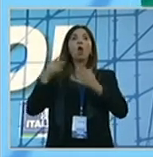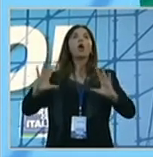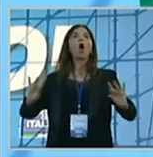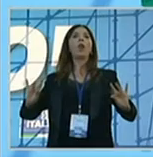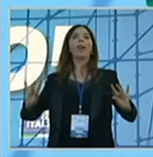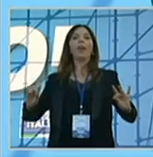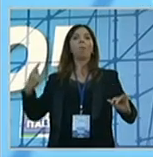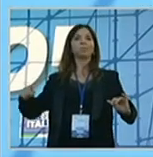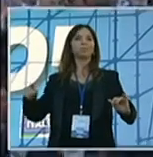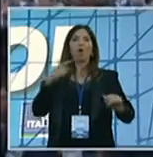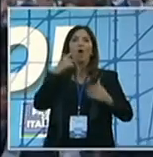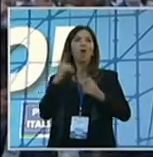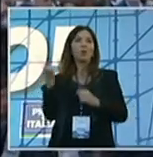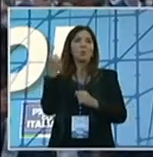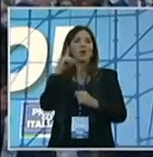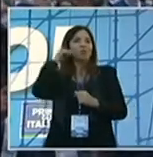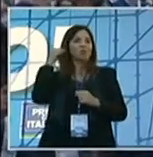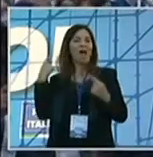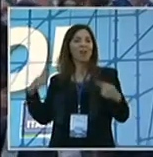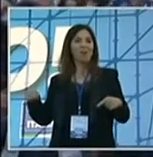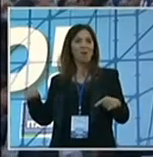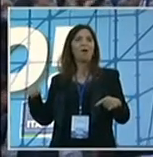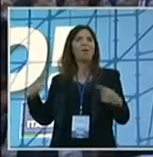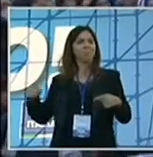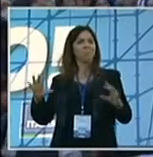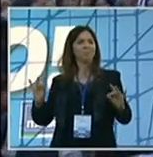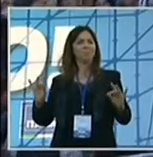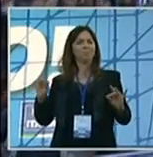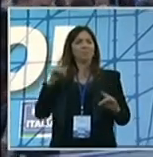per incollarsi alla poltrona. Quello è giallo.